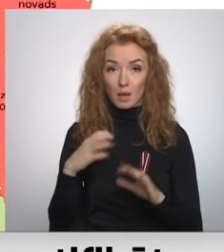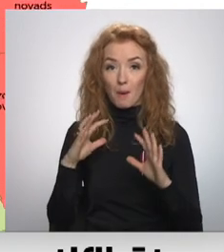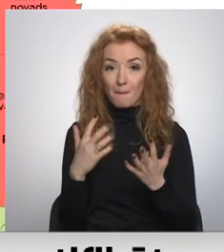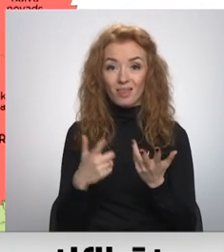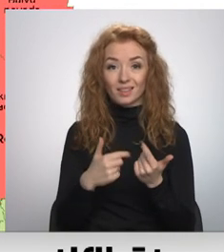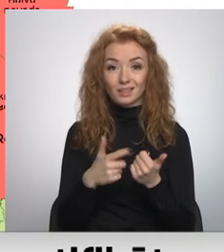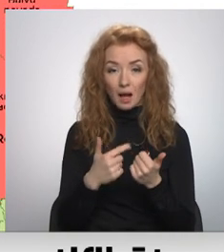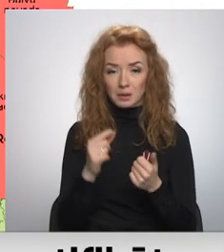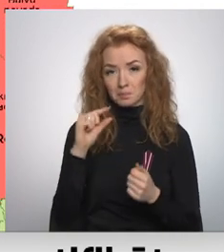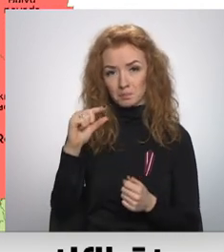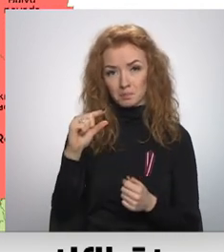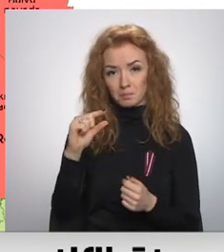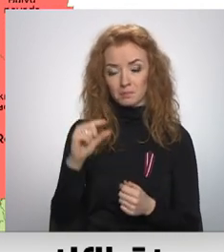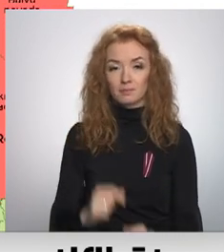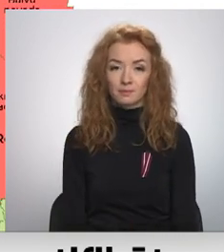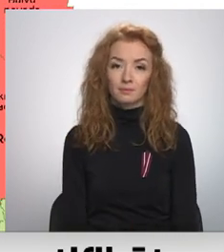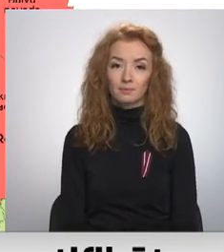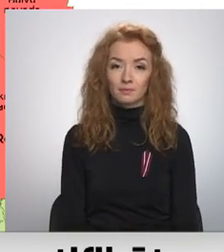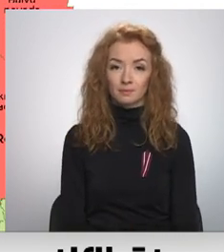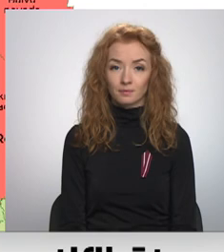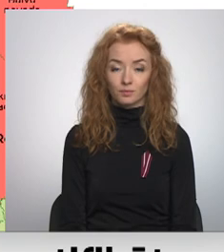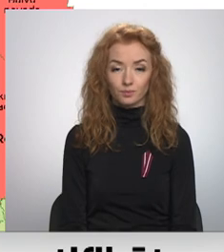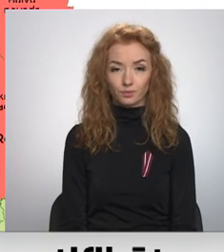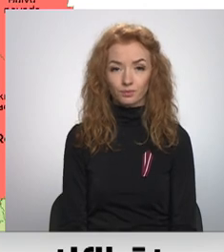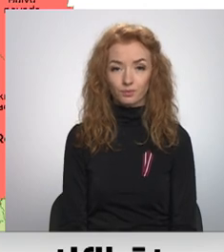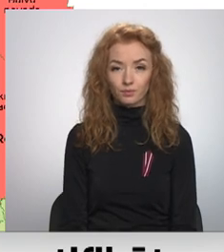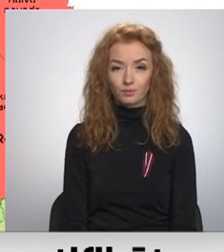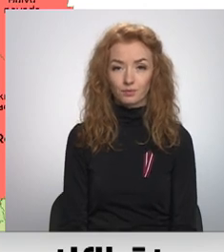to skaits ir neliels. Sandra Leitāne, Andris Pāns, RTV.